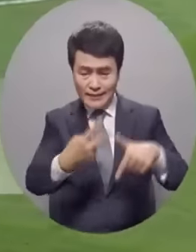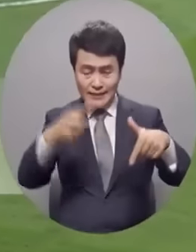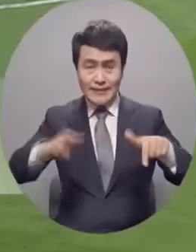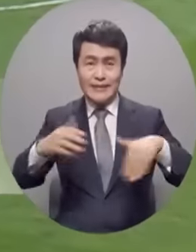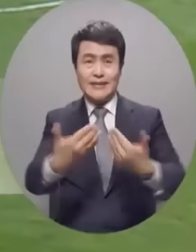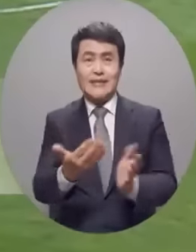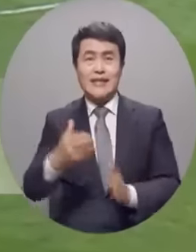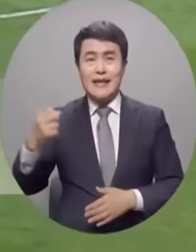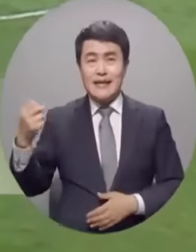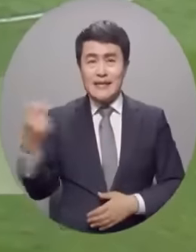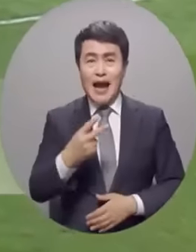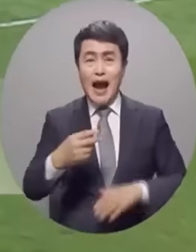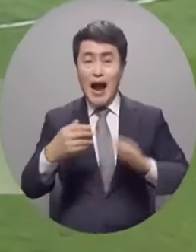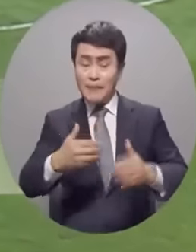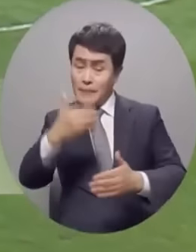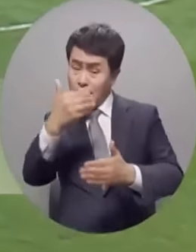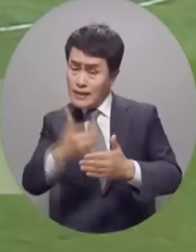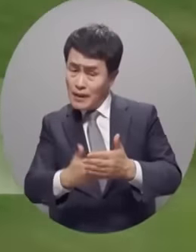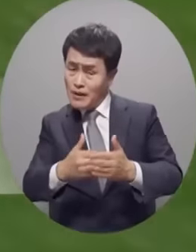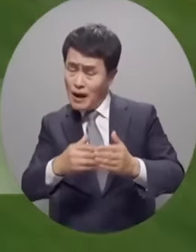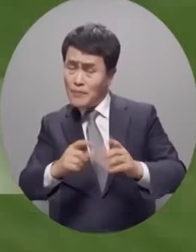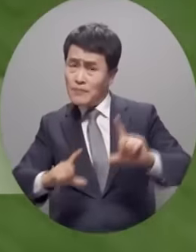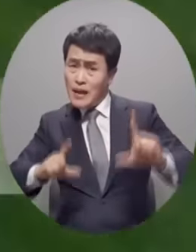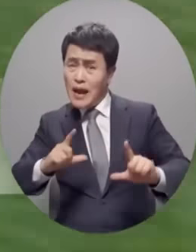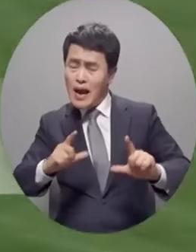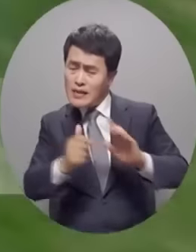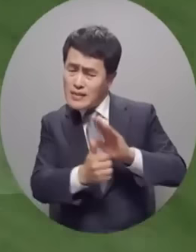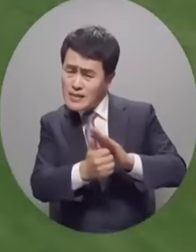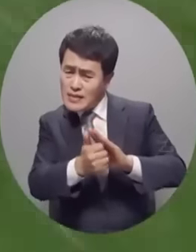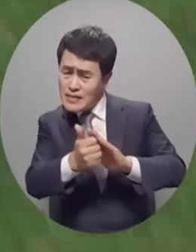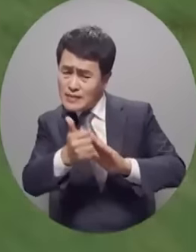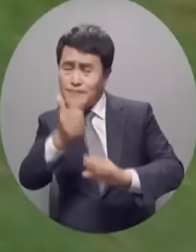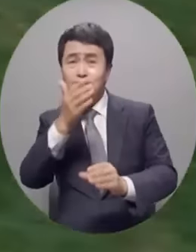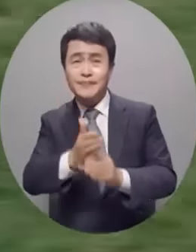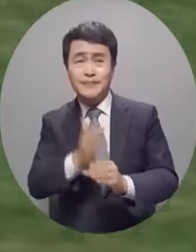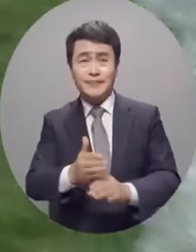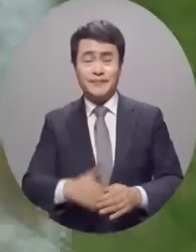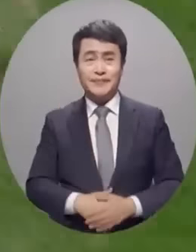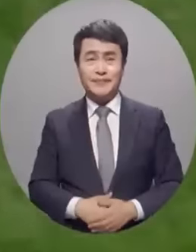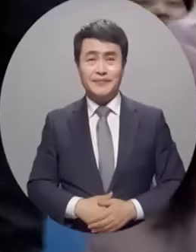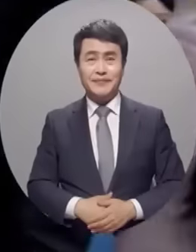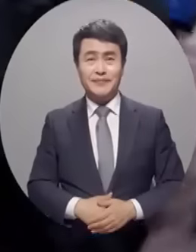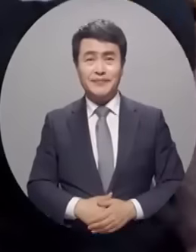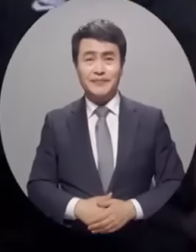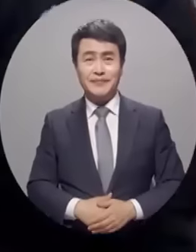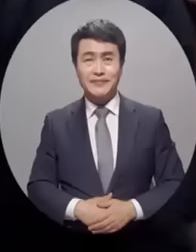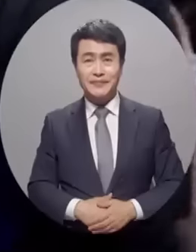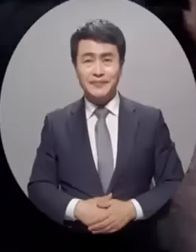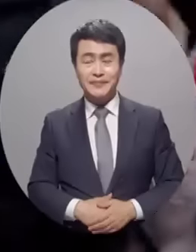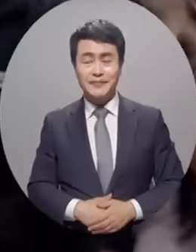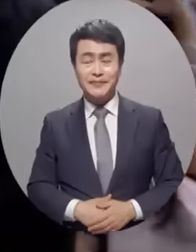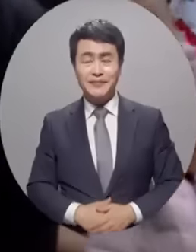다시 한번 잔류왕의 면모를 되찾으며 희망의 불씨를 살렸습니다. MBC 뉴스 박재훈입니다.